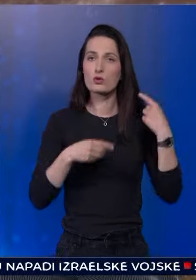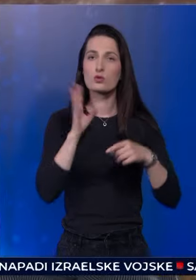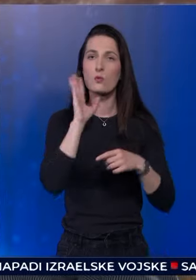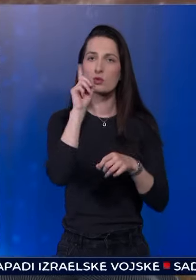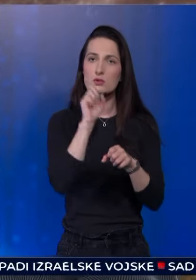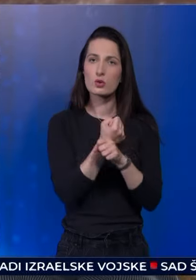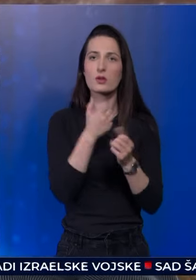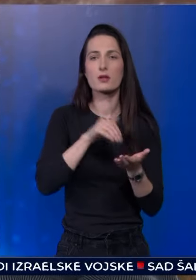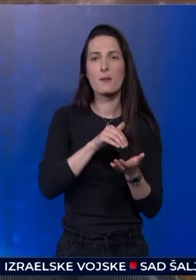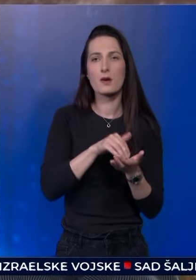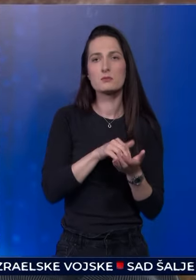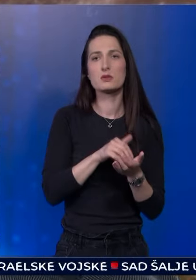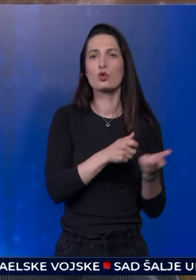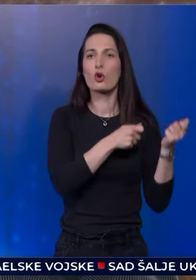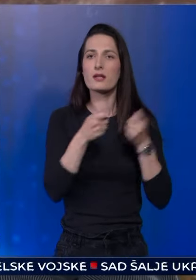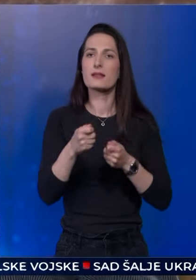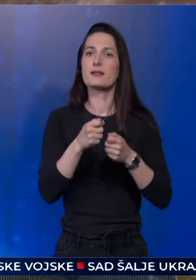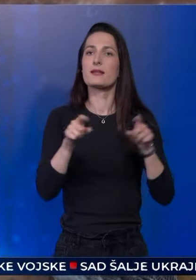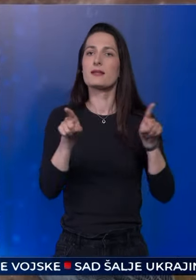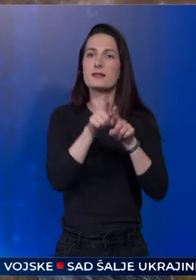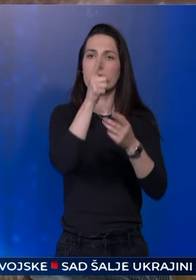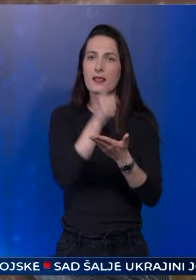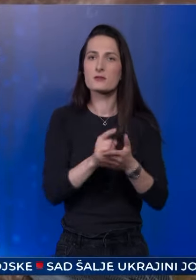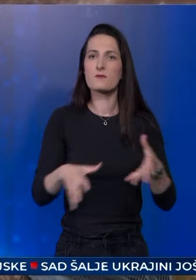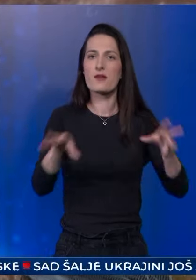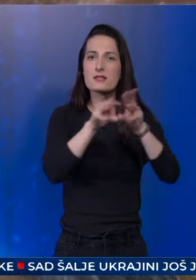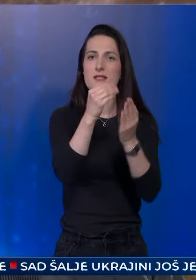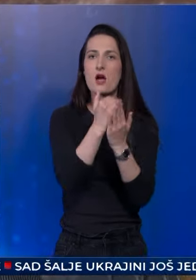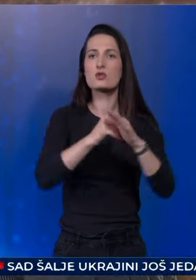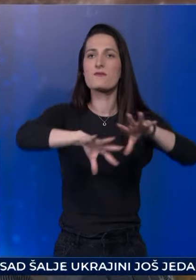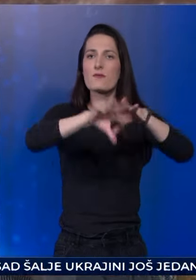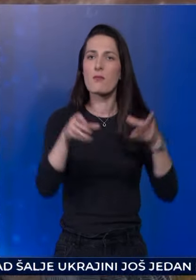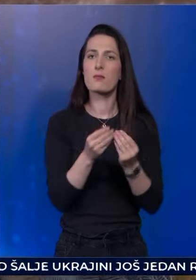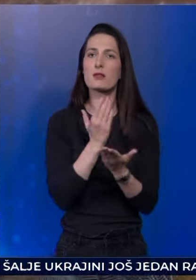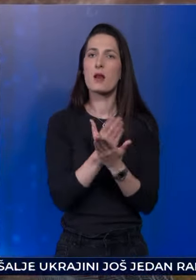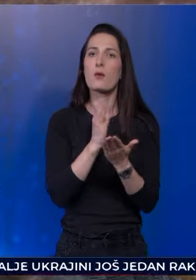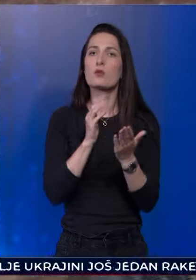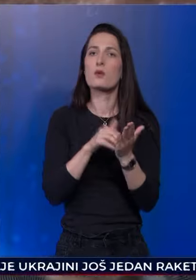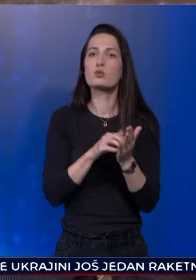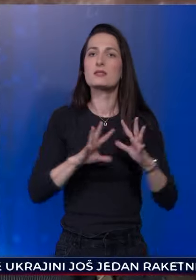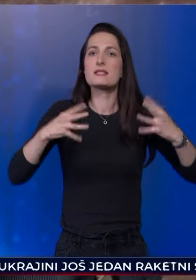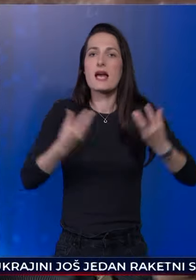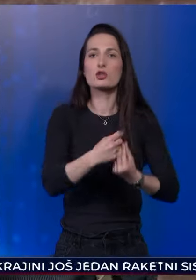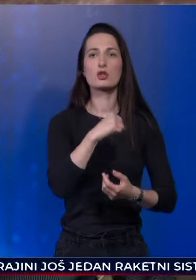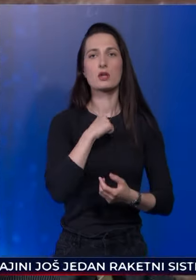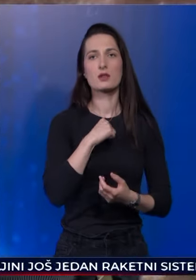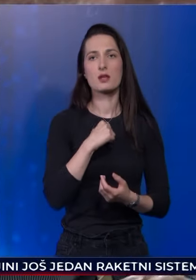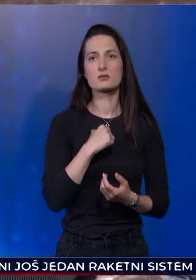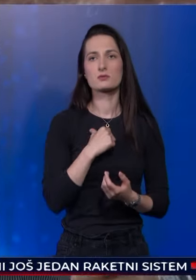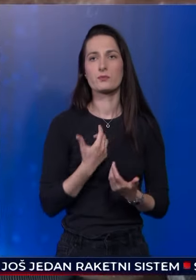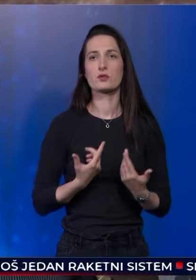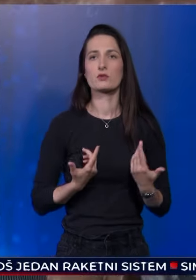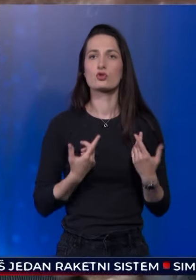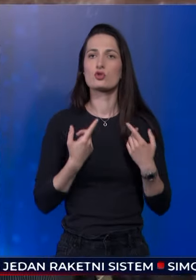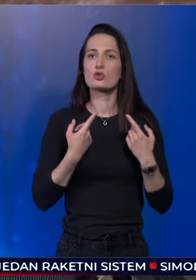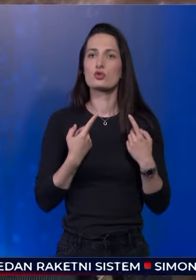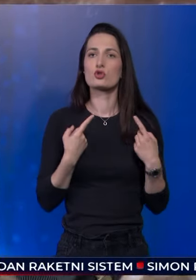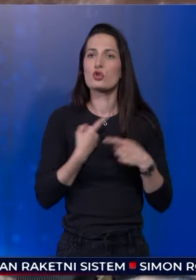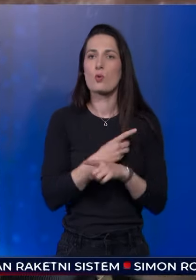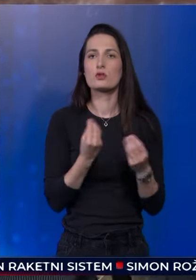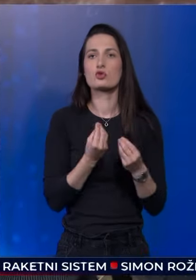da političari u Bosni i Hercegovini donesu jedinstven zakon. Tu bi se trebalo složiti jer bi trebalo svima da bude